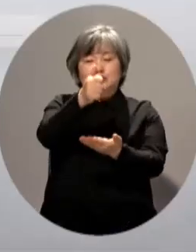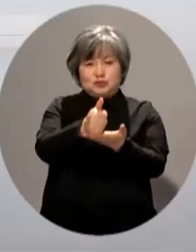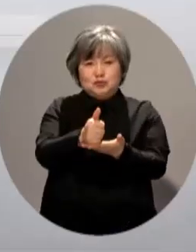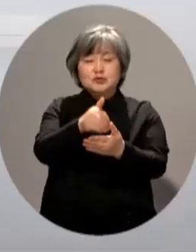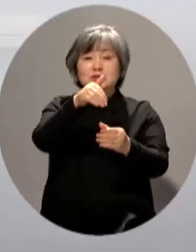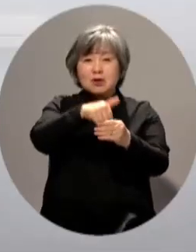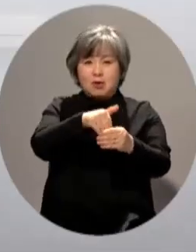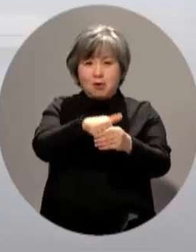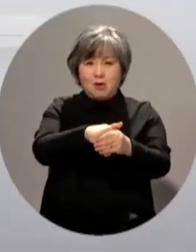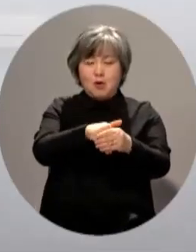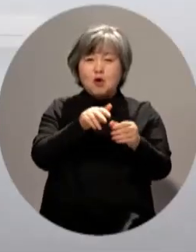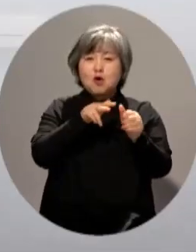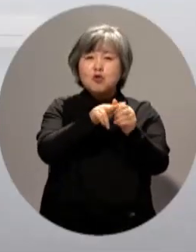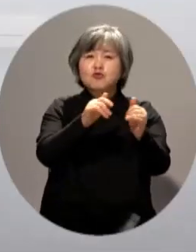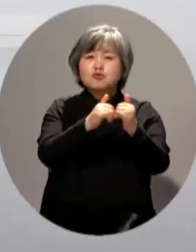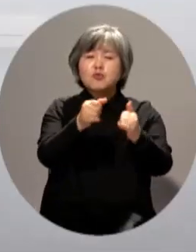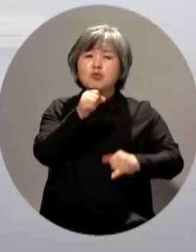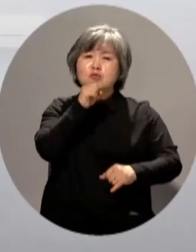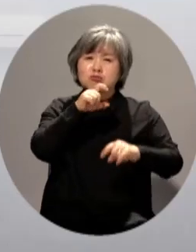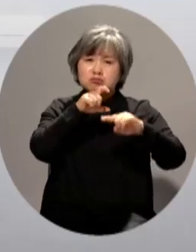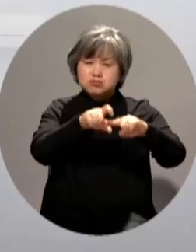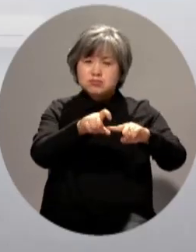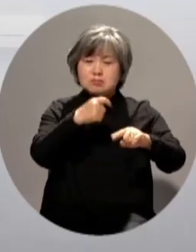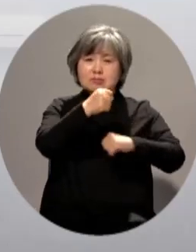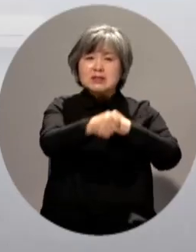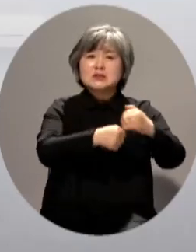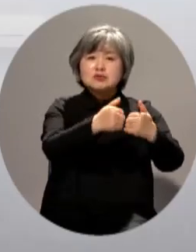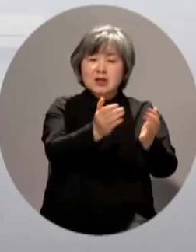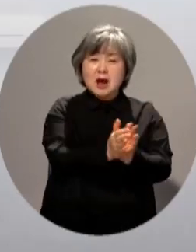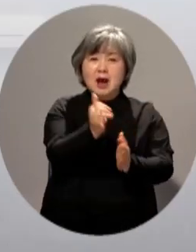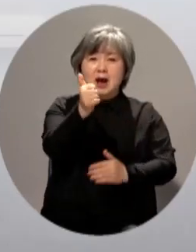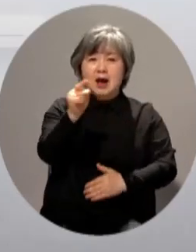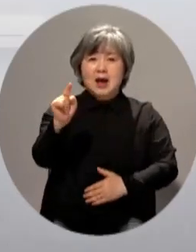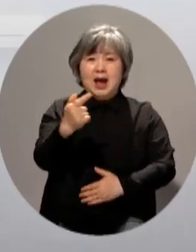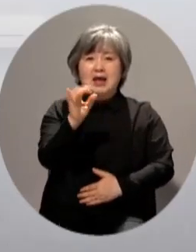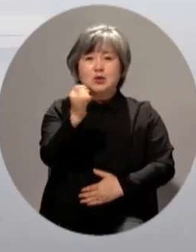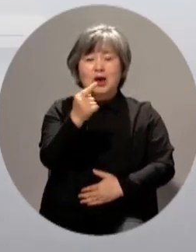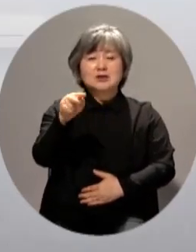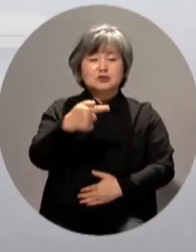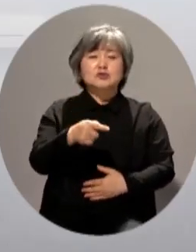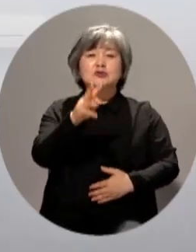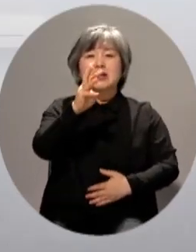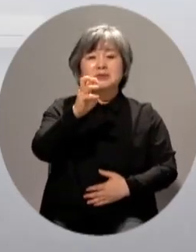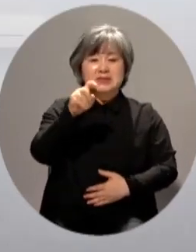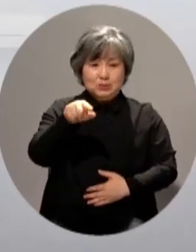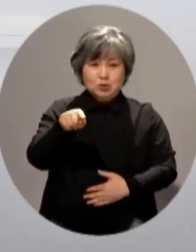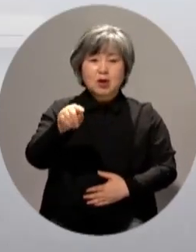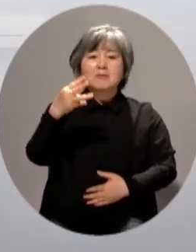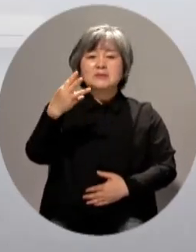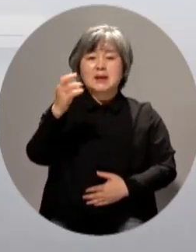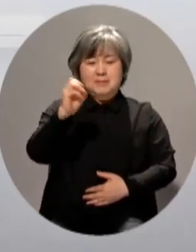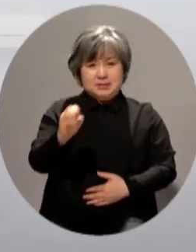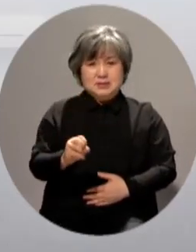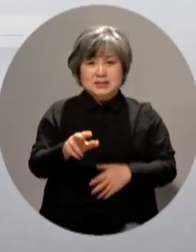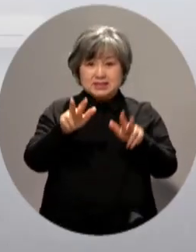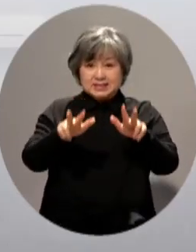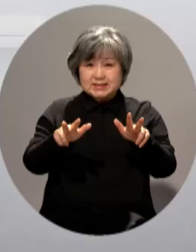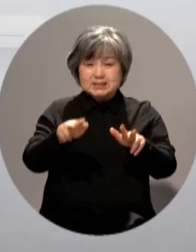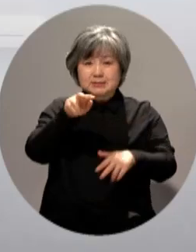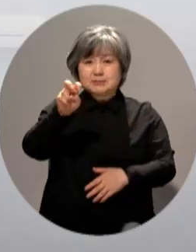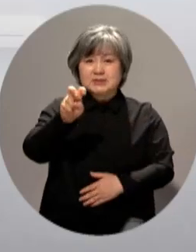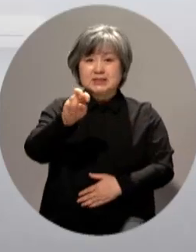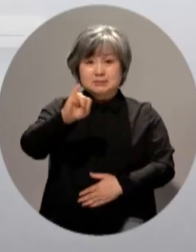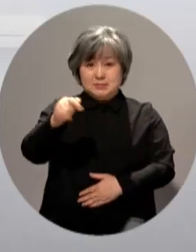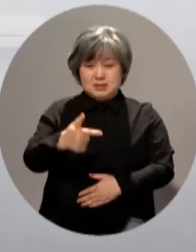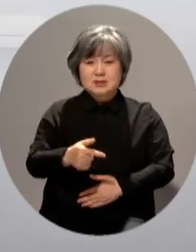후보 선호도를 묻는 질문에 민주당 한 안수 후보는 35.3% 택 현재 군수 인 무소속 신 민